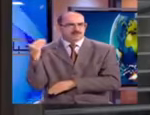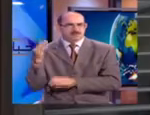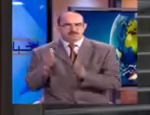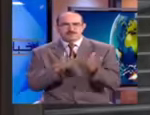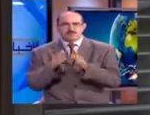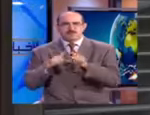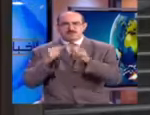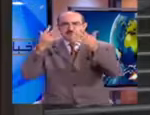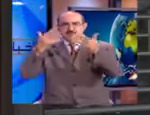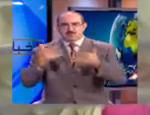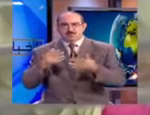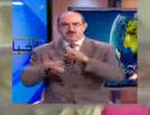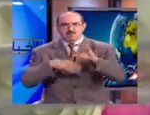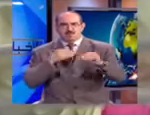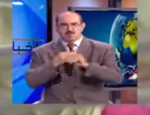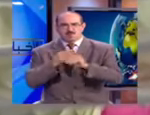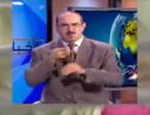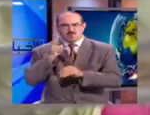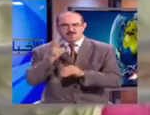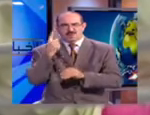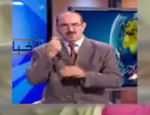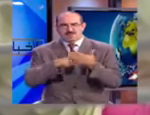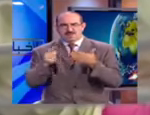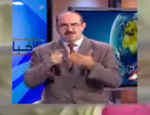أحصى العالم وفاة أزيد من